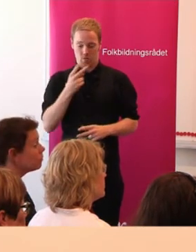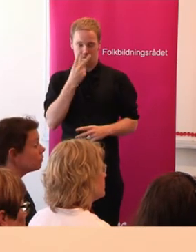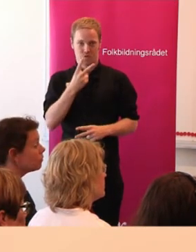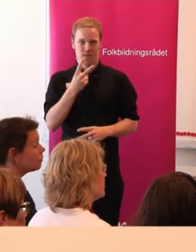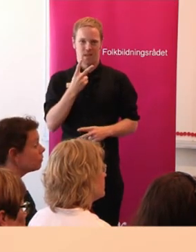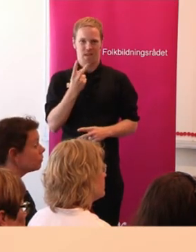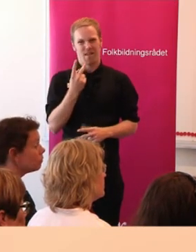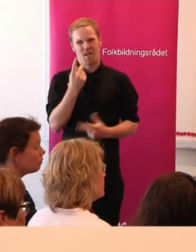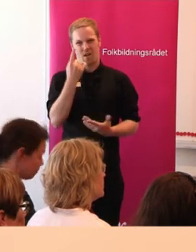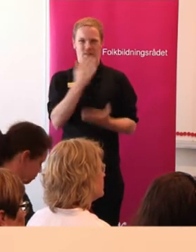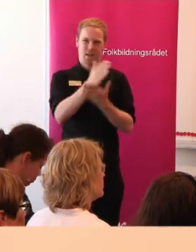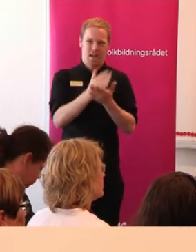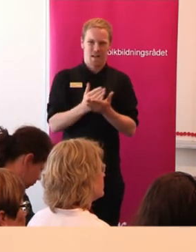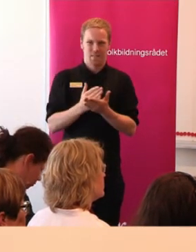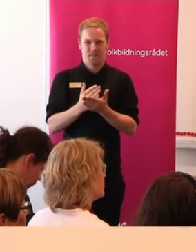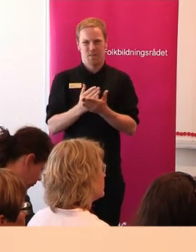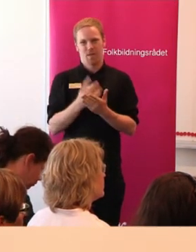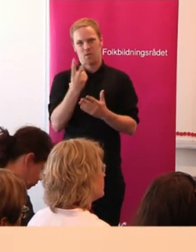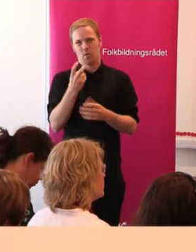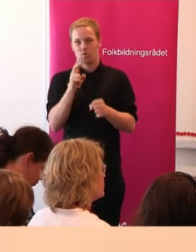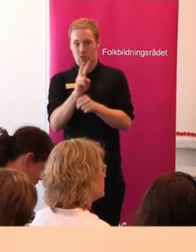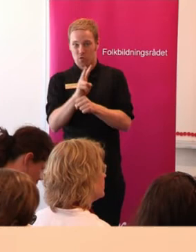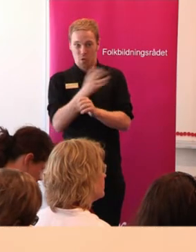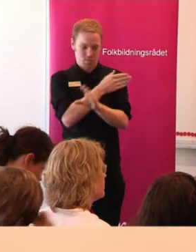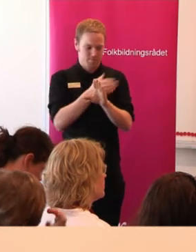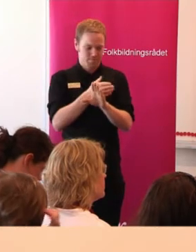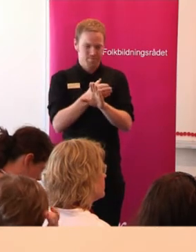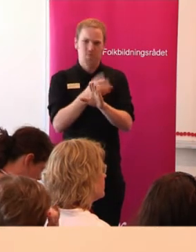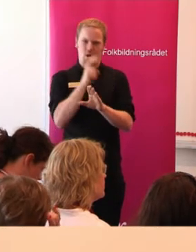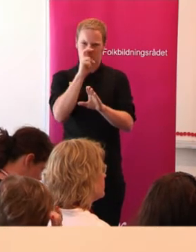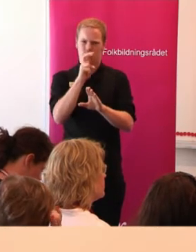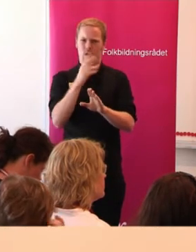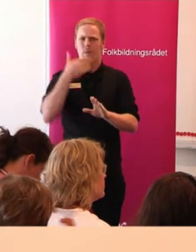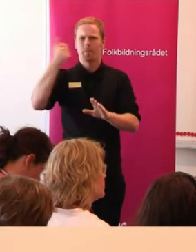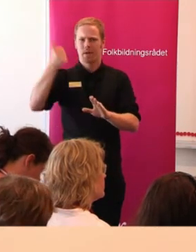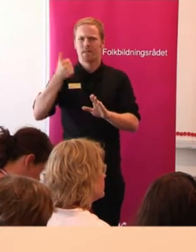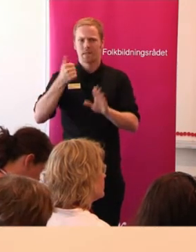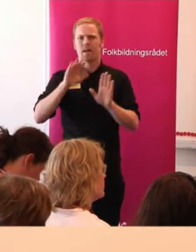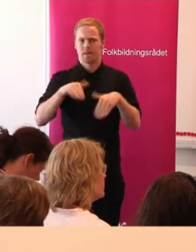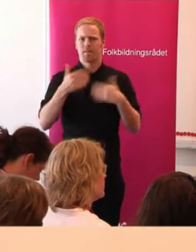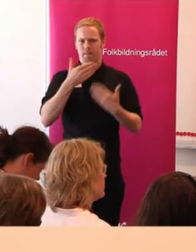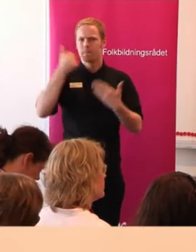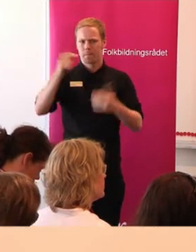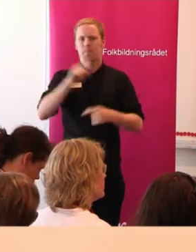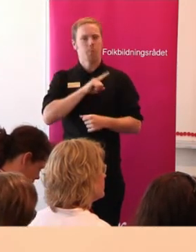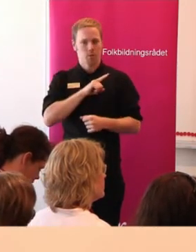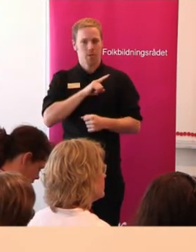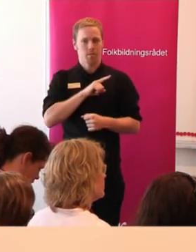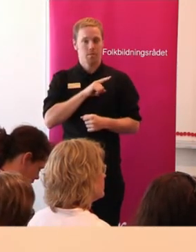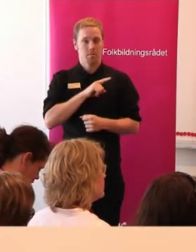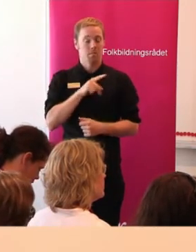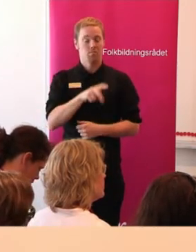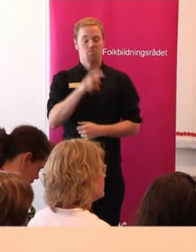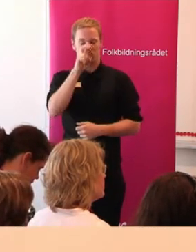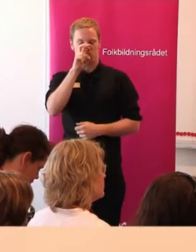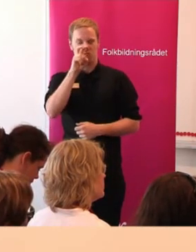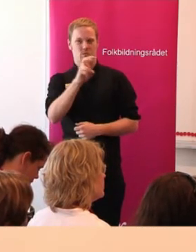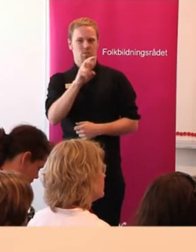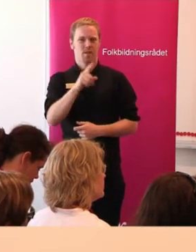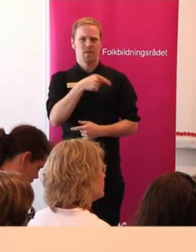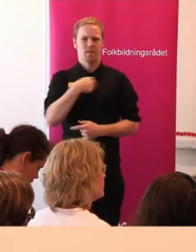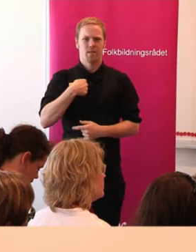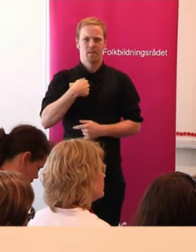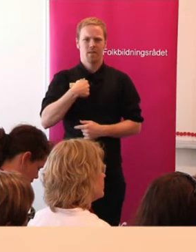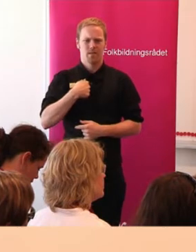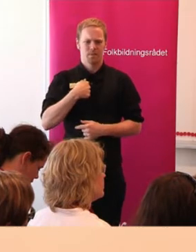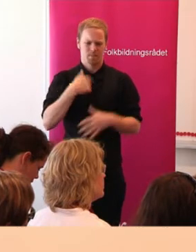ut. Så att där har vi ju gjort en stor förbättring, och det är också ett tecken på att vi lär känna gruppen